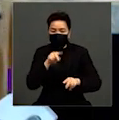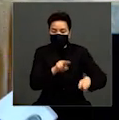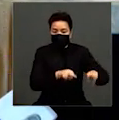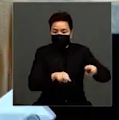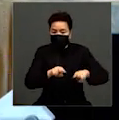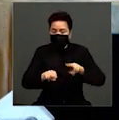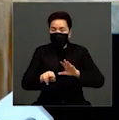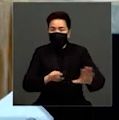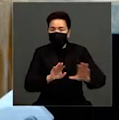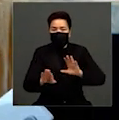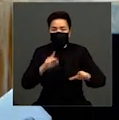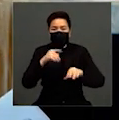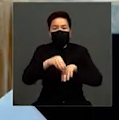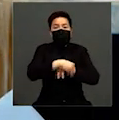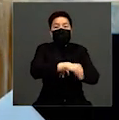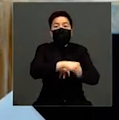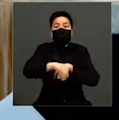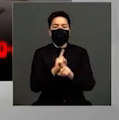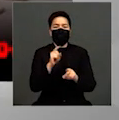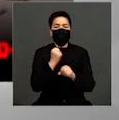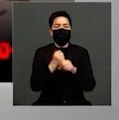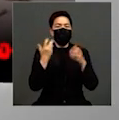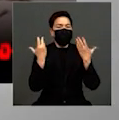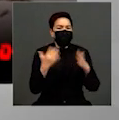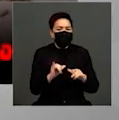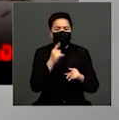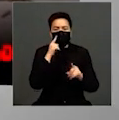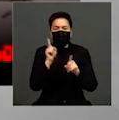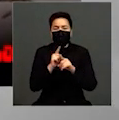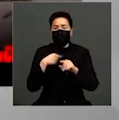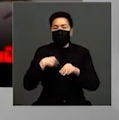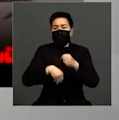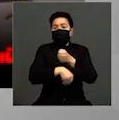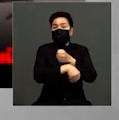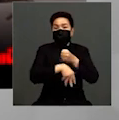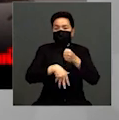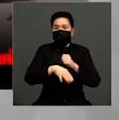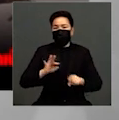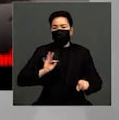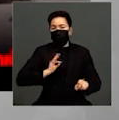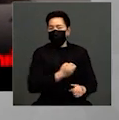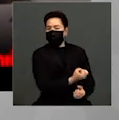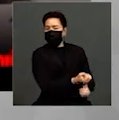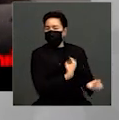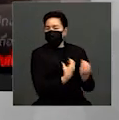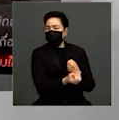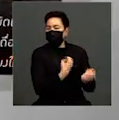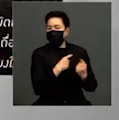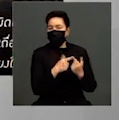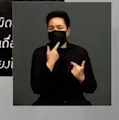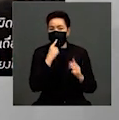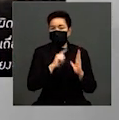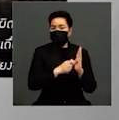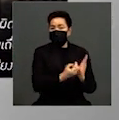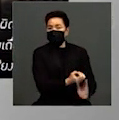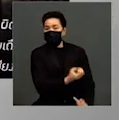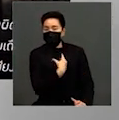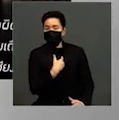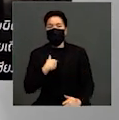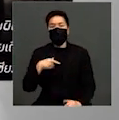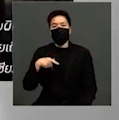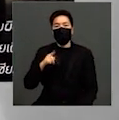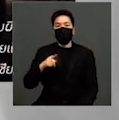ขึ้นศูนย์ CDC ก็จะเป็นศูนย์ที่คอยไปเฝ้านะครับช่องทางต่างๆไม่ว่าจะเป็นโ